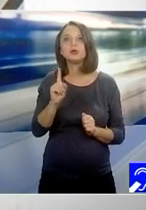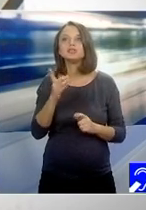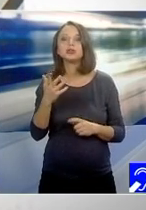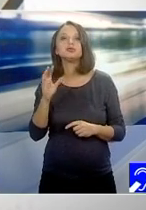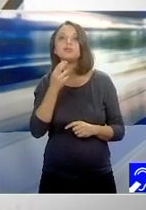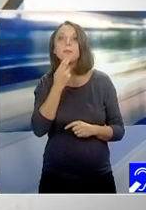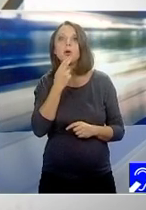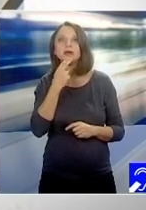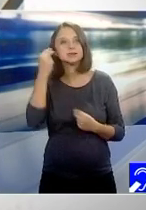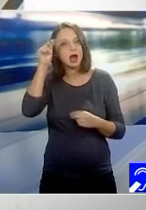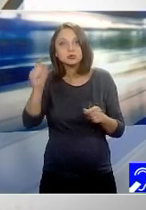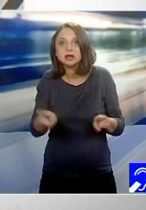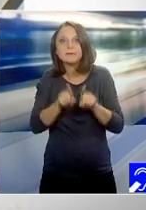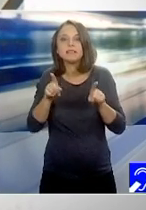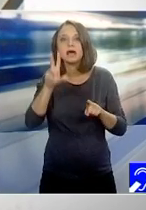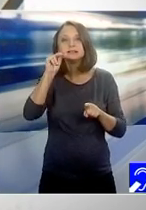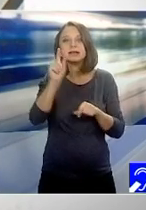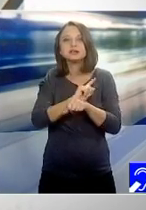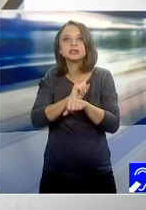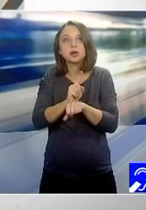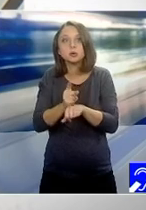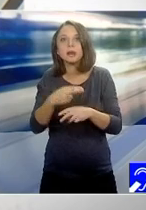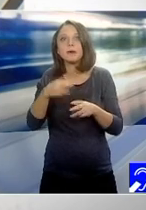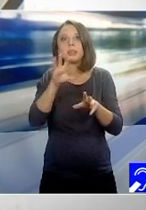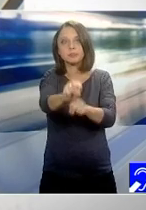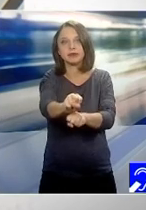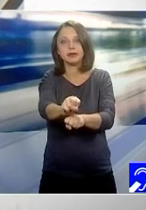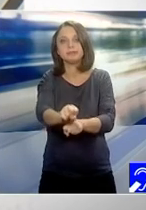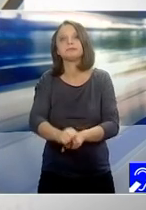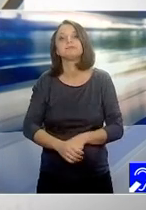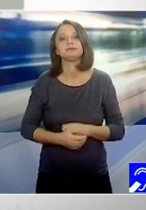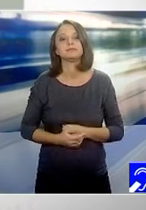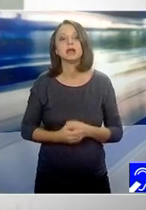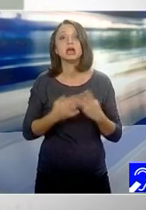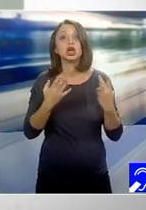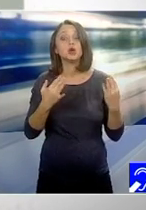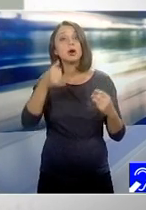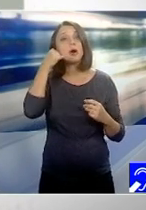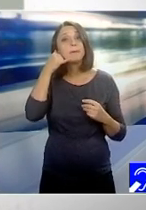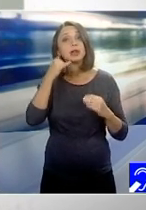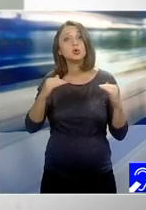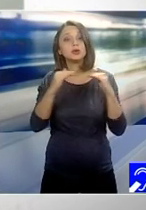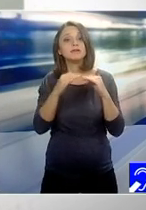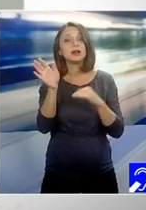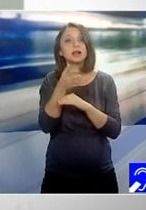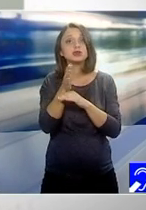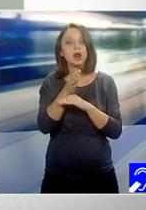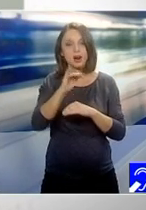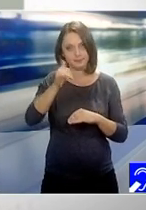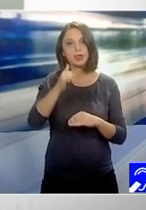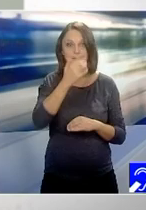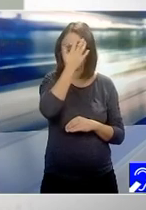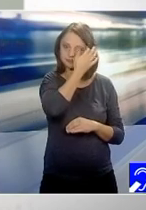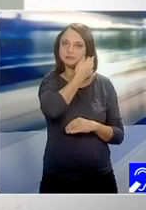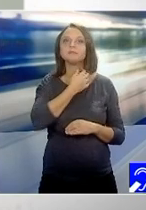poliție îl dă în lucru și se continuă controlul. Numărul de apeluri este la nivel național? Este la nivel național,